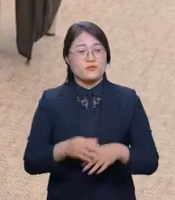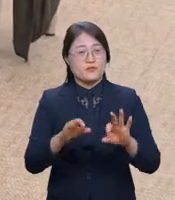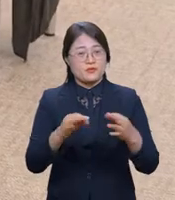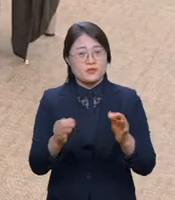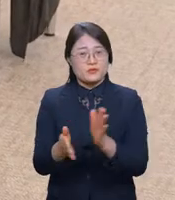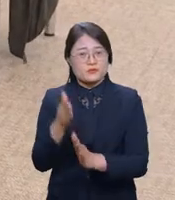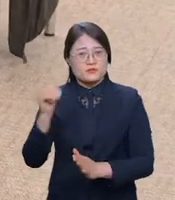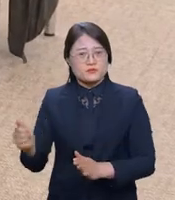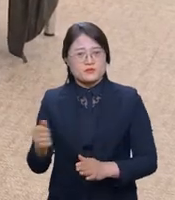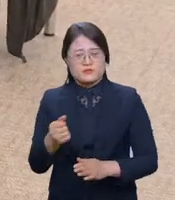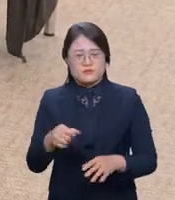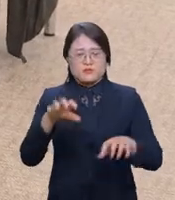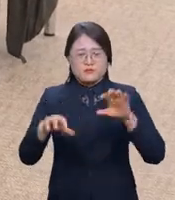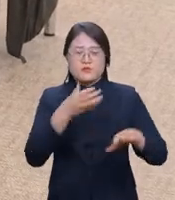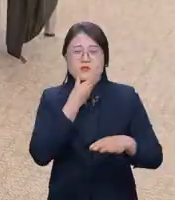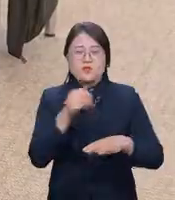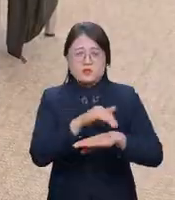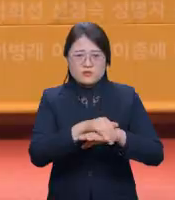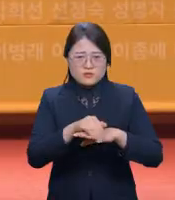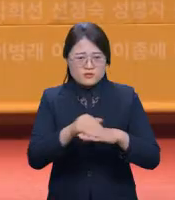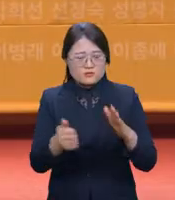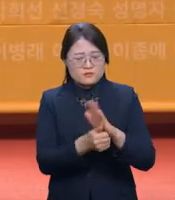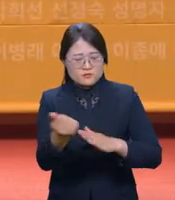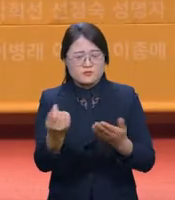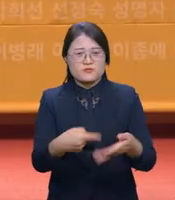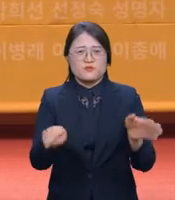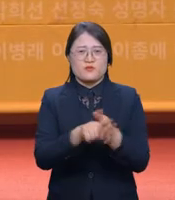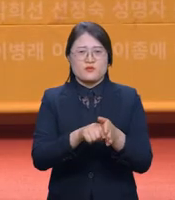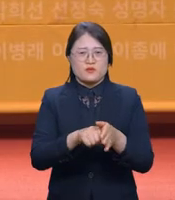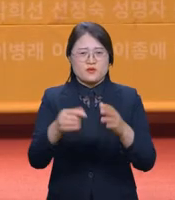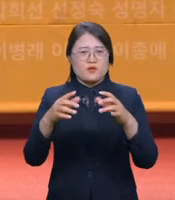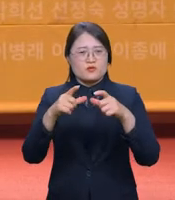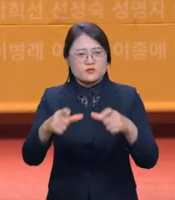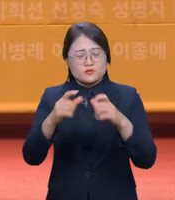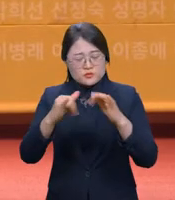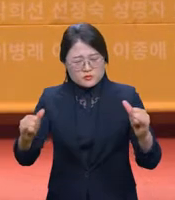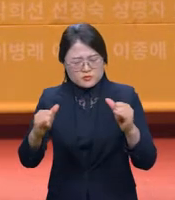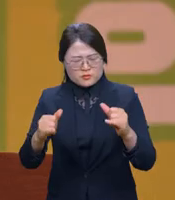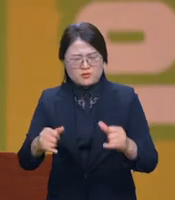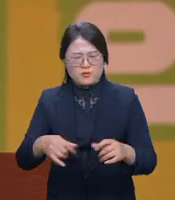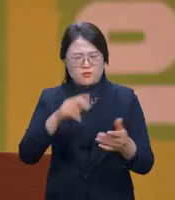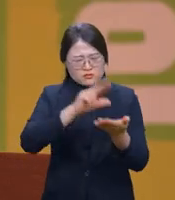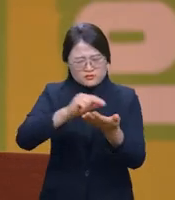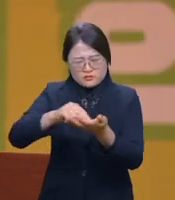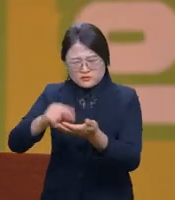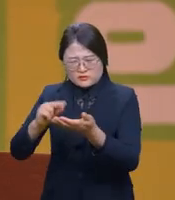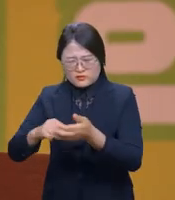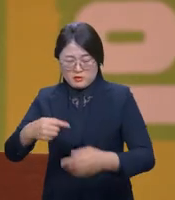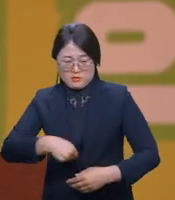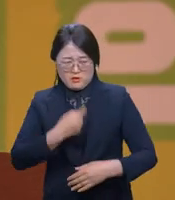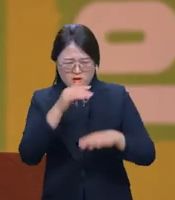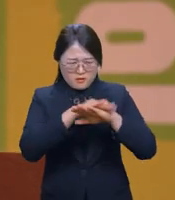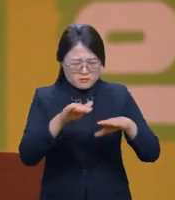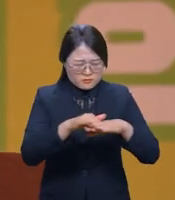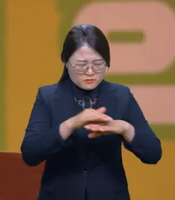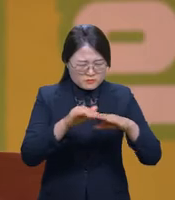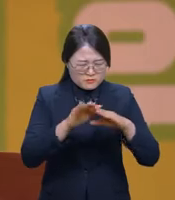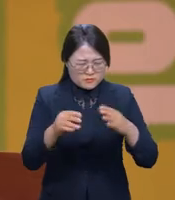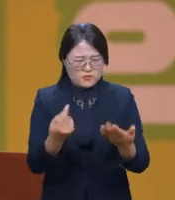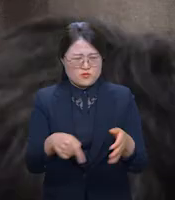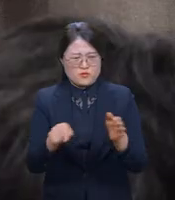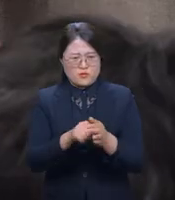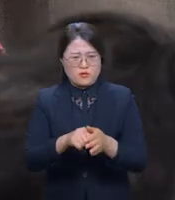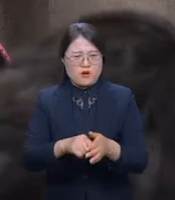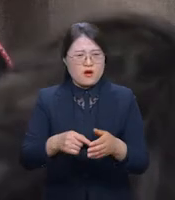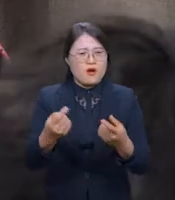김상돈 시장은 마을 복지 계획이 성공하기 위해서는 주민들이 문제를 스스로 찾아내고 해결해 나갈 수 있도록 다양한